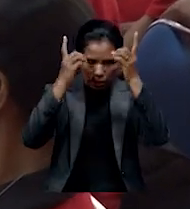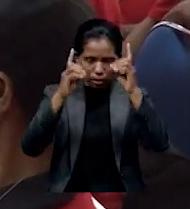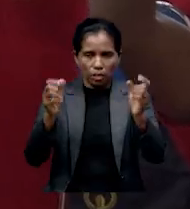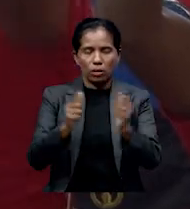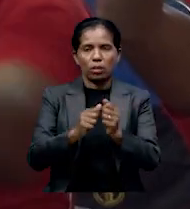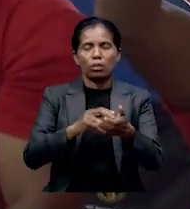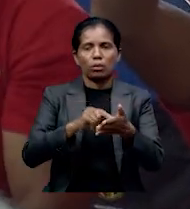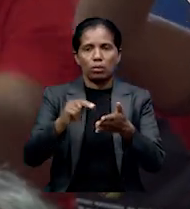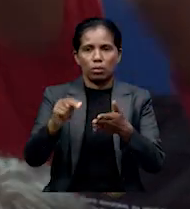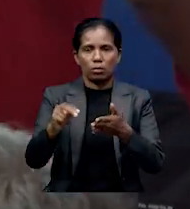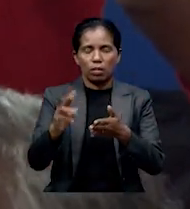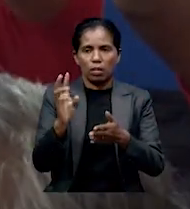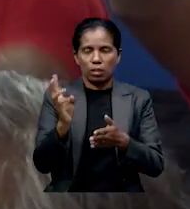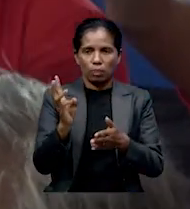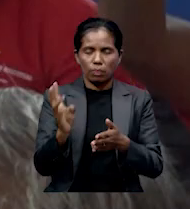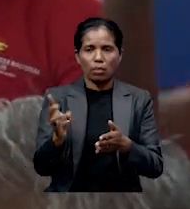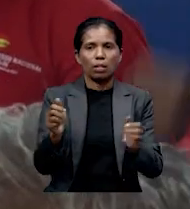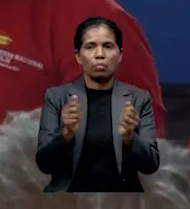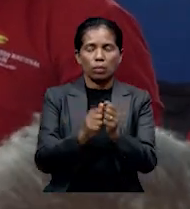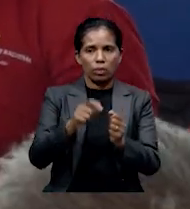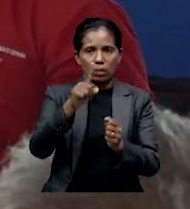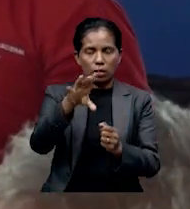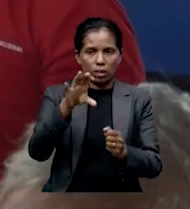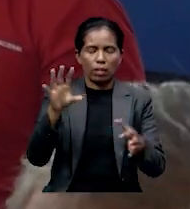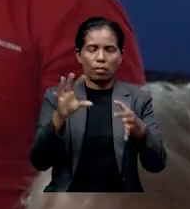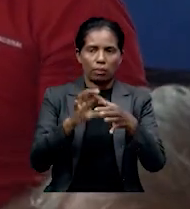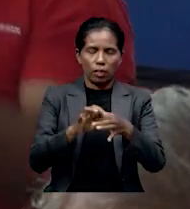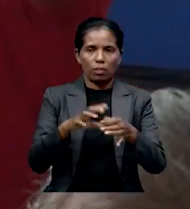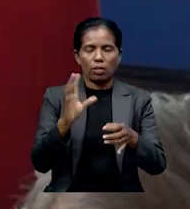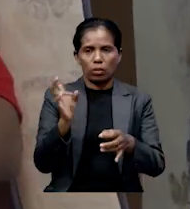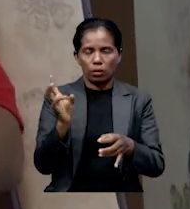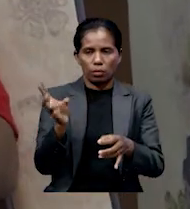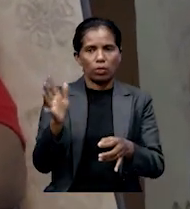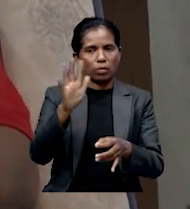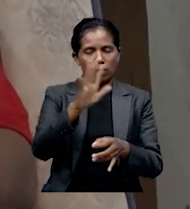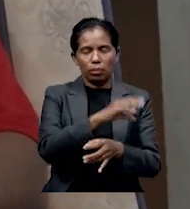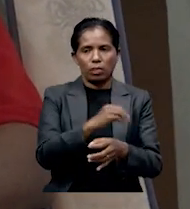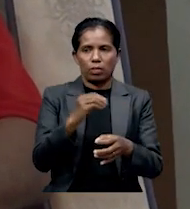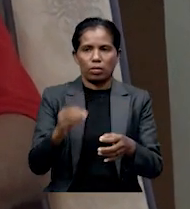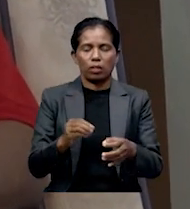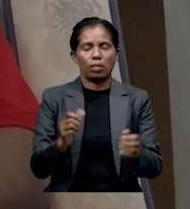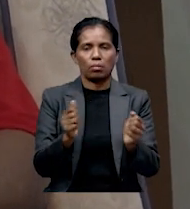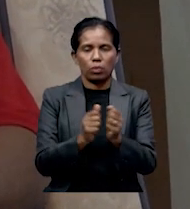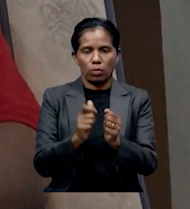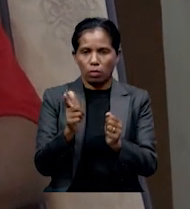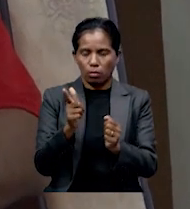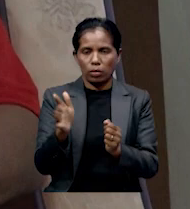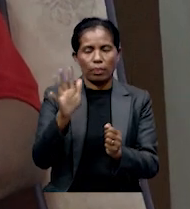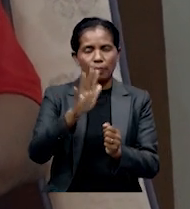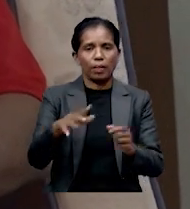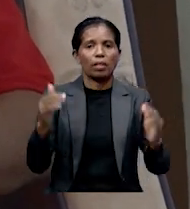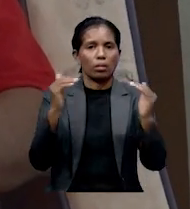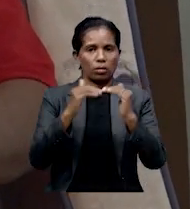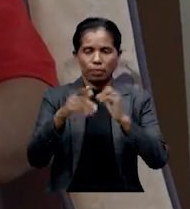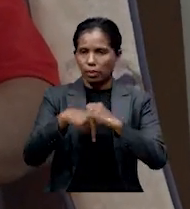husi naing nengnul resin lima ba naing atusida kompos husi membro efektivu hitunul resin lima no suplentu uranul resin lima. Kongresu Partidu Fretilin